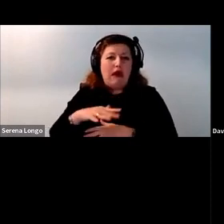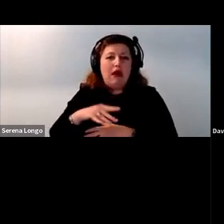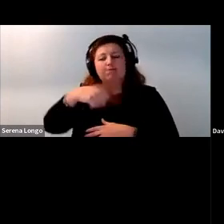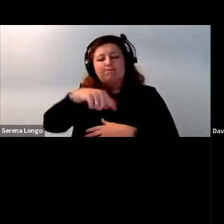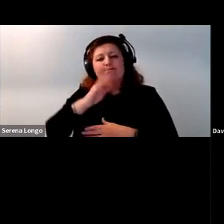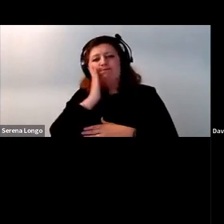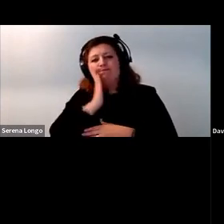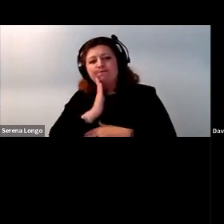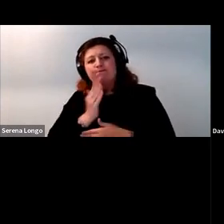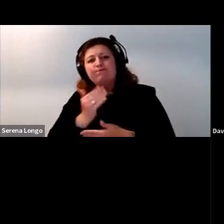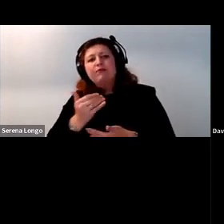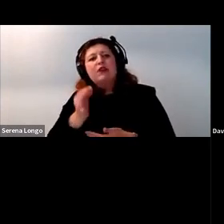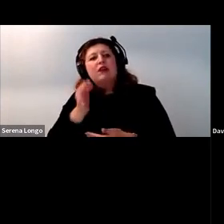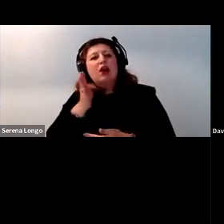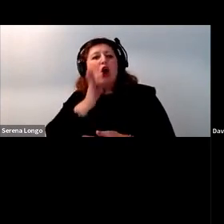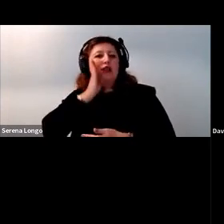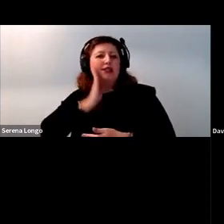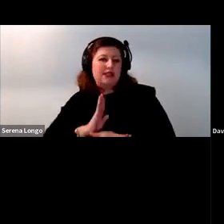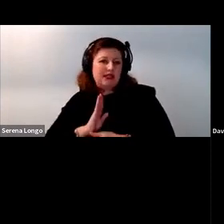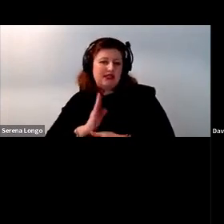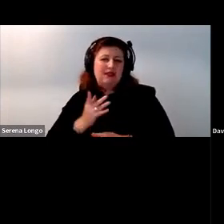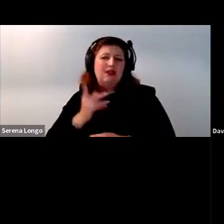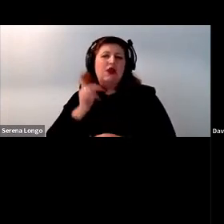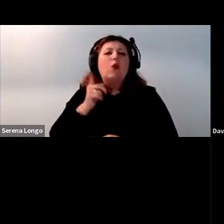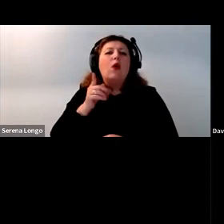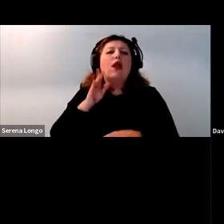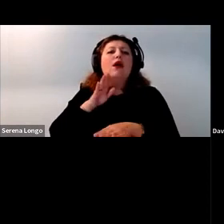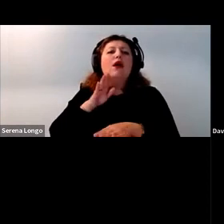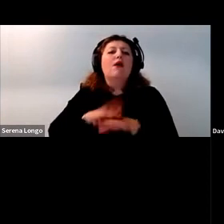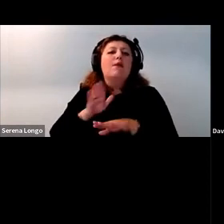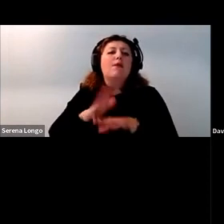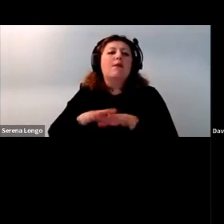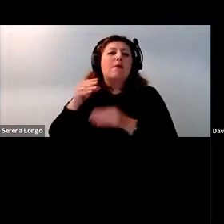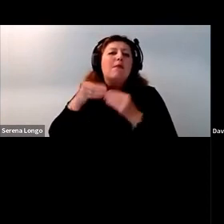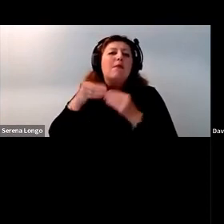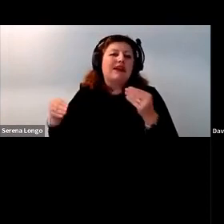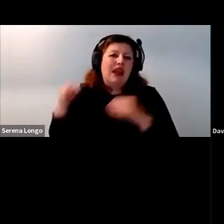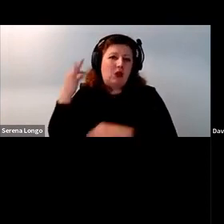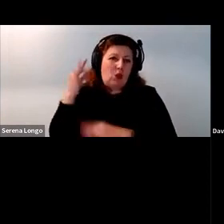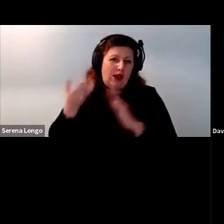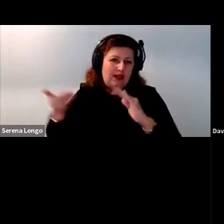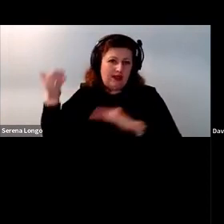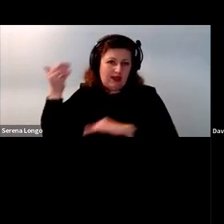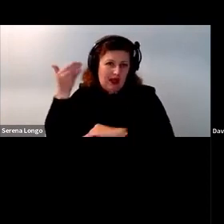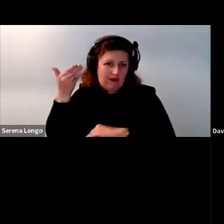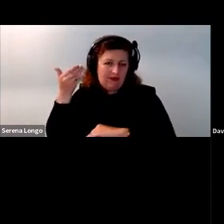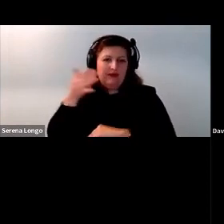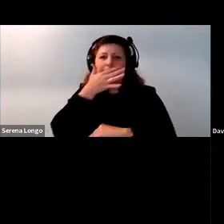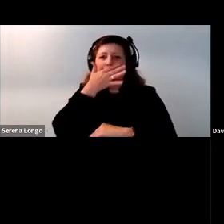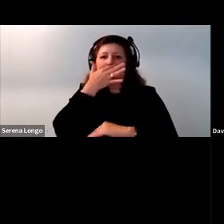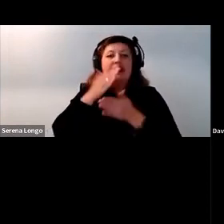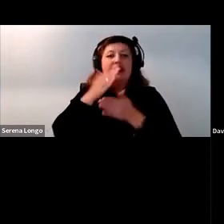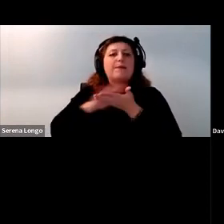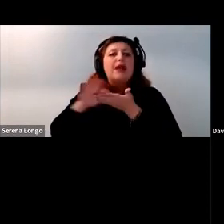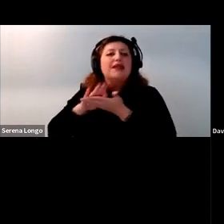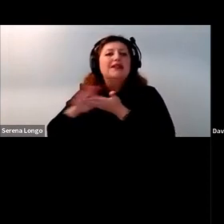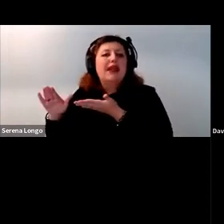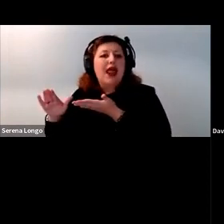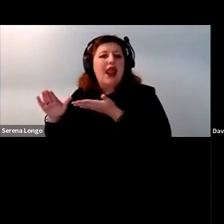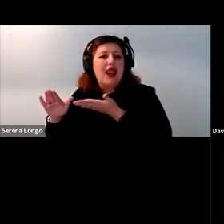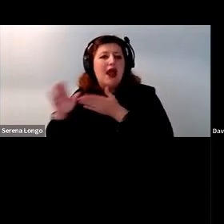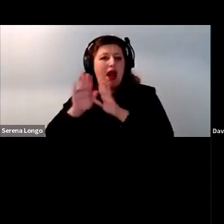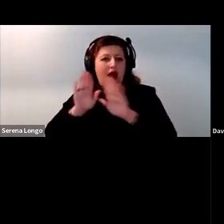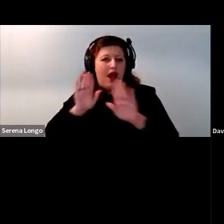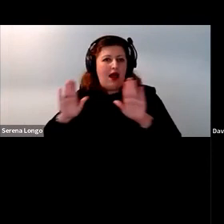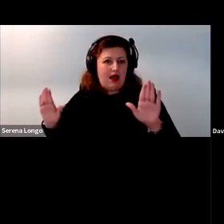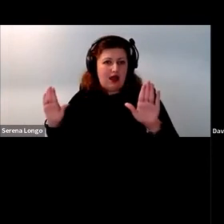dei materiali di buona qualità. Abbiamo cercato di piastrellare quando possibile, esatto.